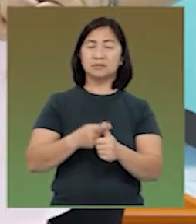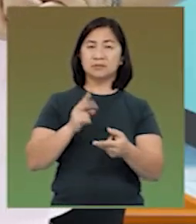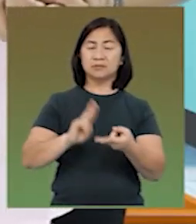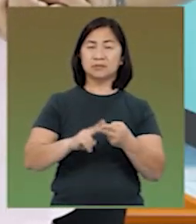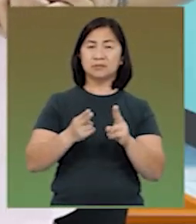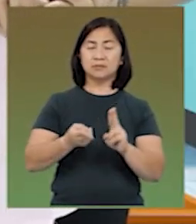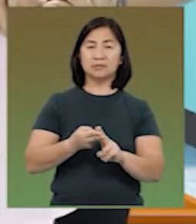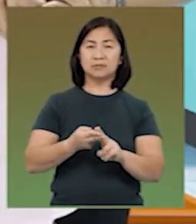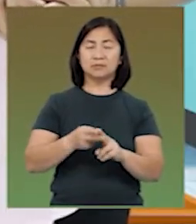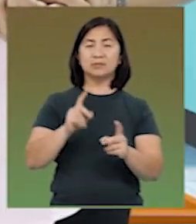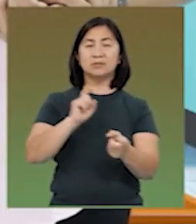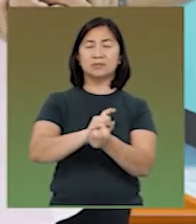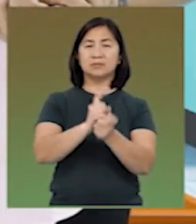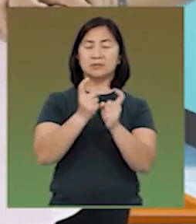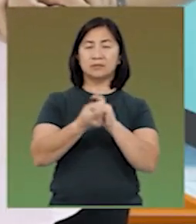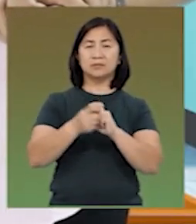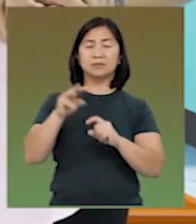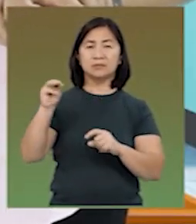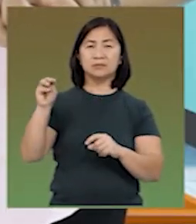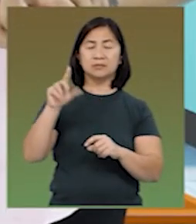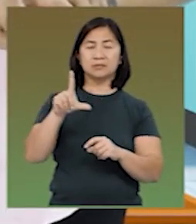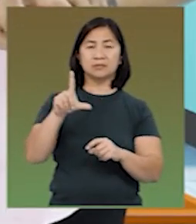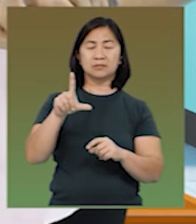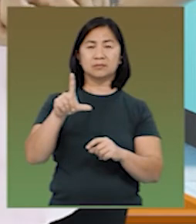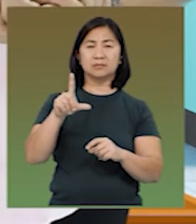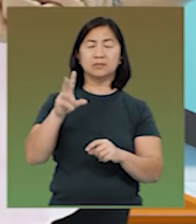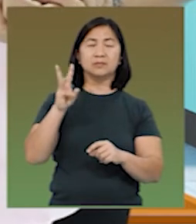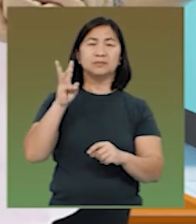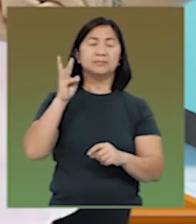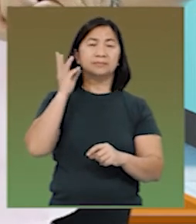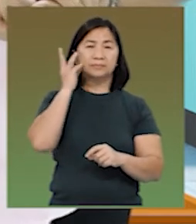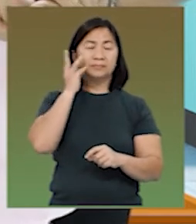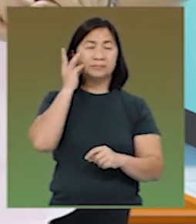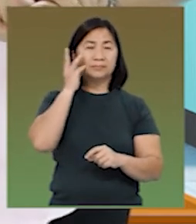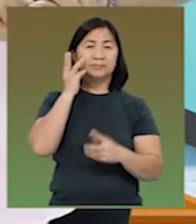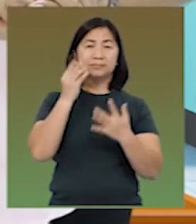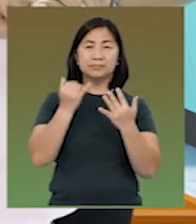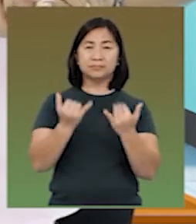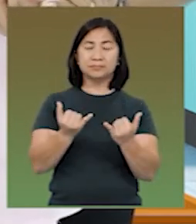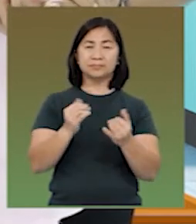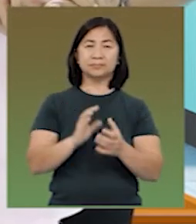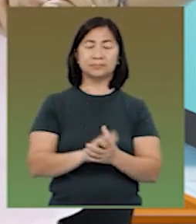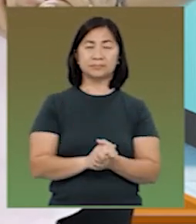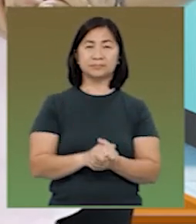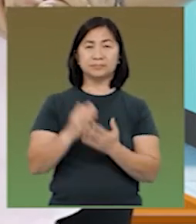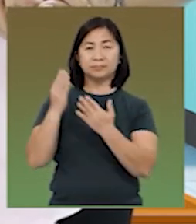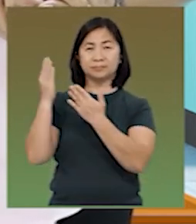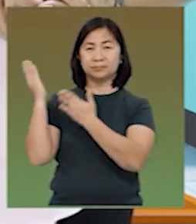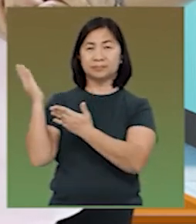bilang, i-convert to milliliters ang laman ng soft drinks na ito.